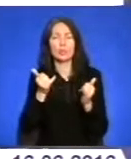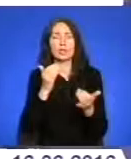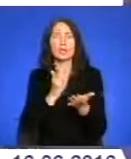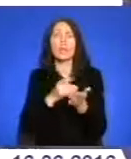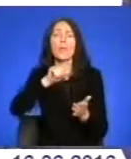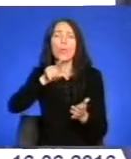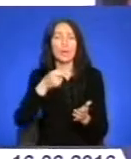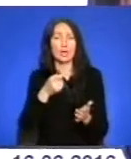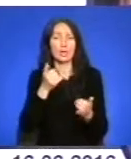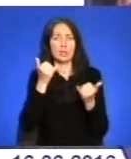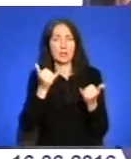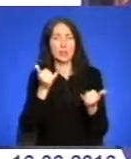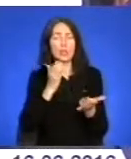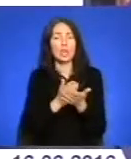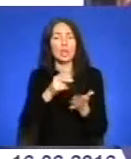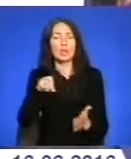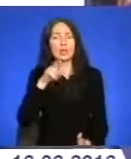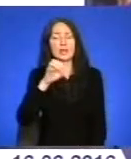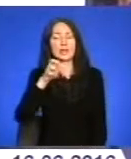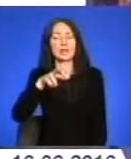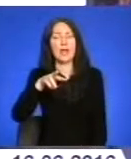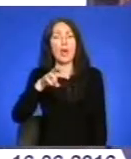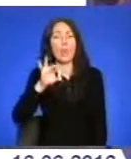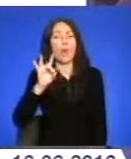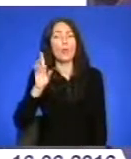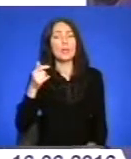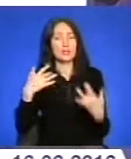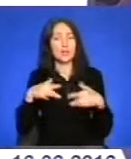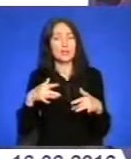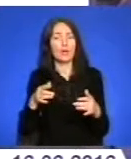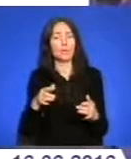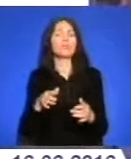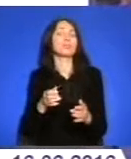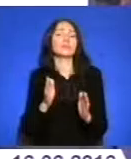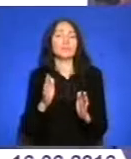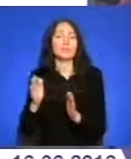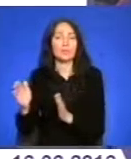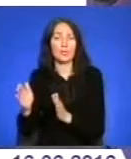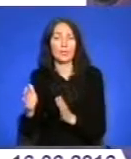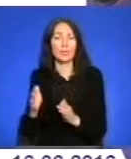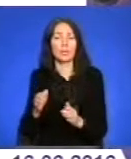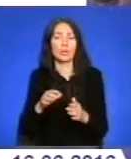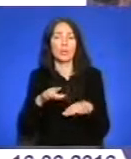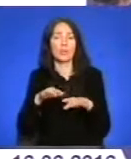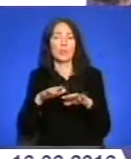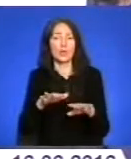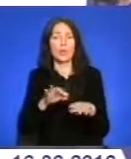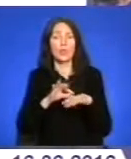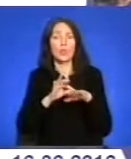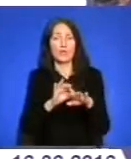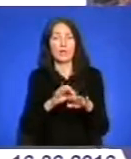мобілізація, сьогодні йде демобілізація. В міру поступлення, в міру проведення мобілізаційних